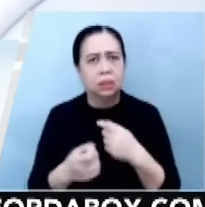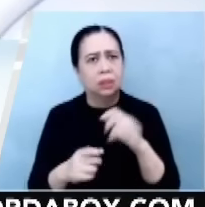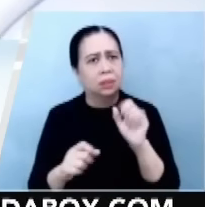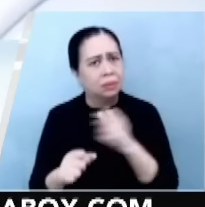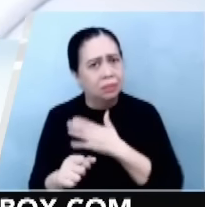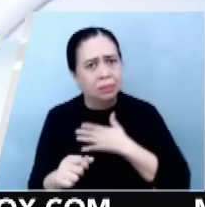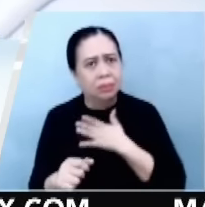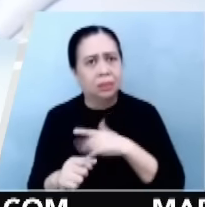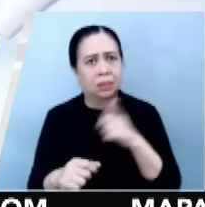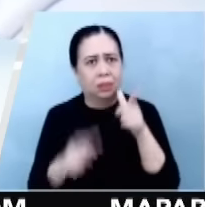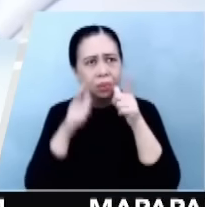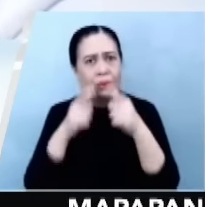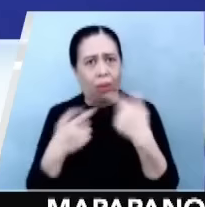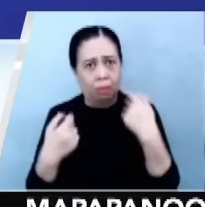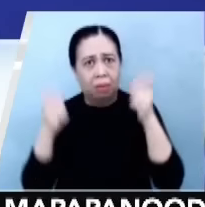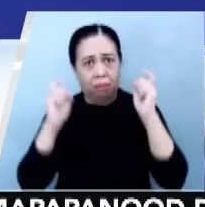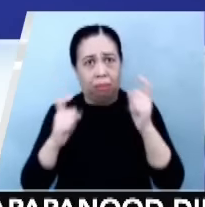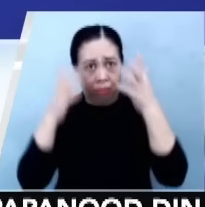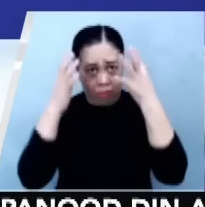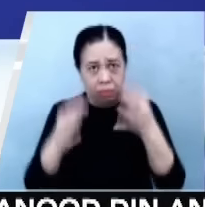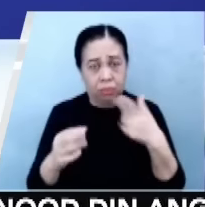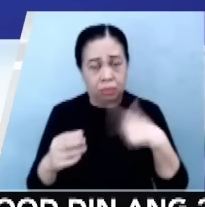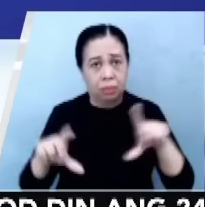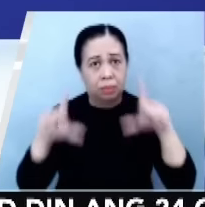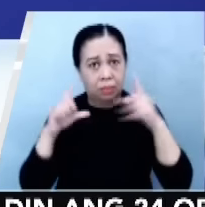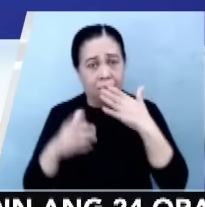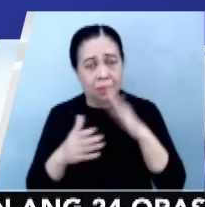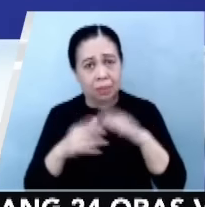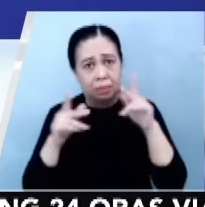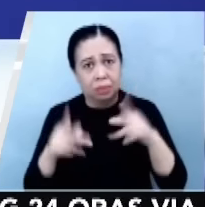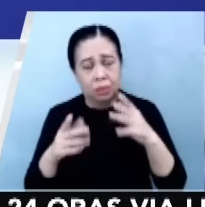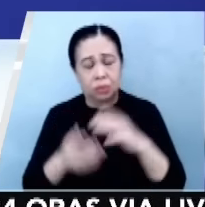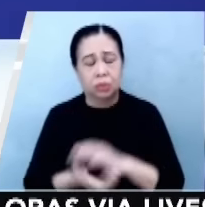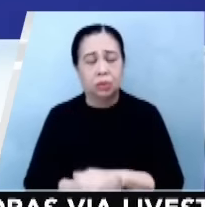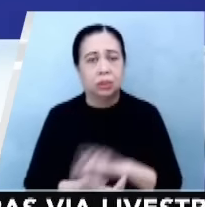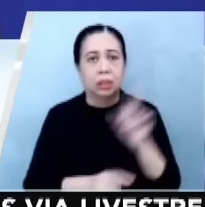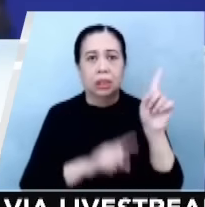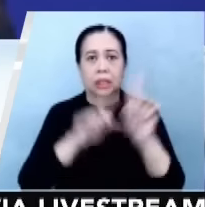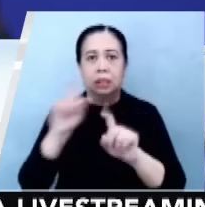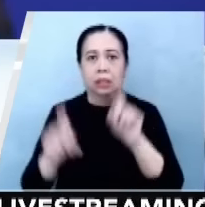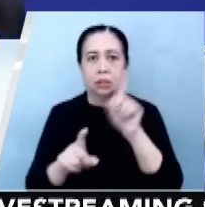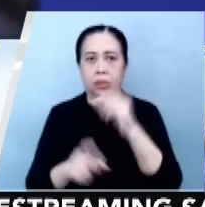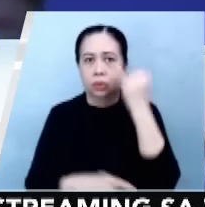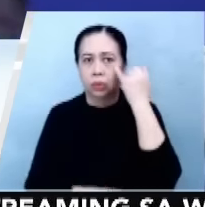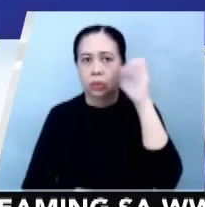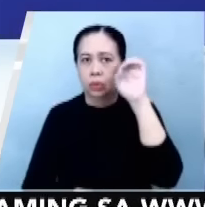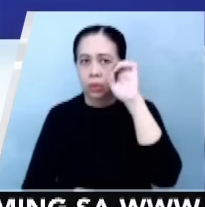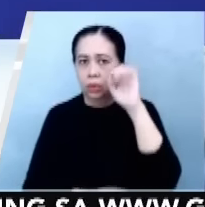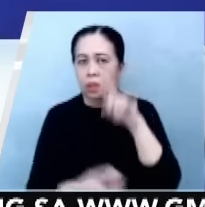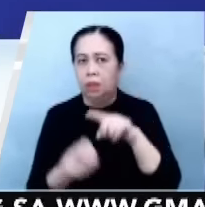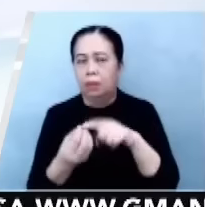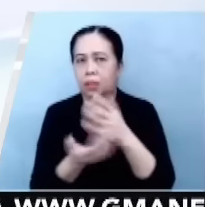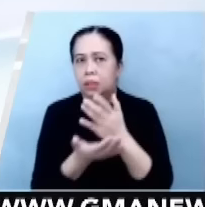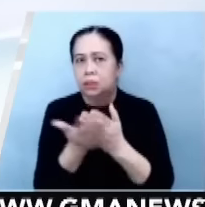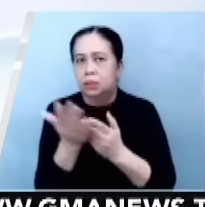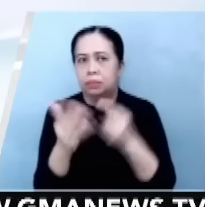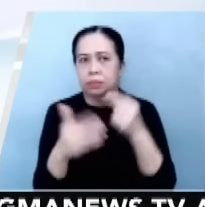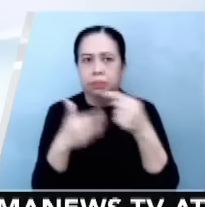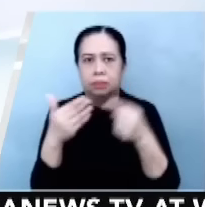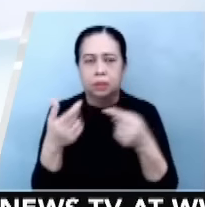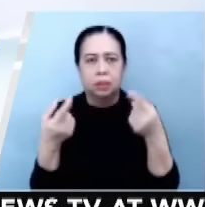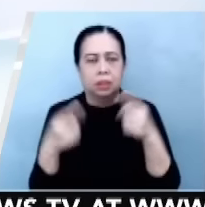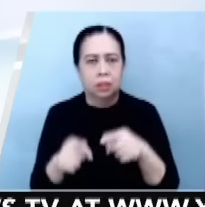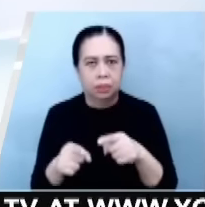convicted na criminals. Sa pagtatanong ni Senator Jinggo Estrada, kaugnay sa ilang detalye ng pangyayari, humiling